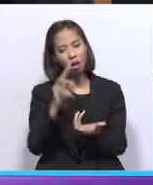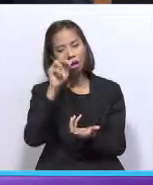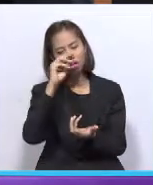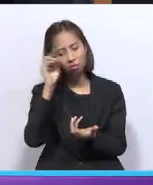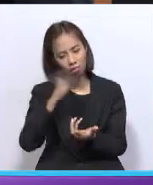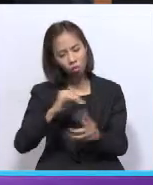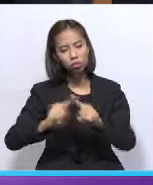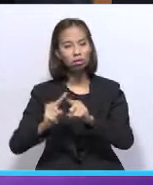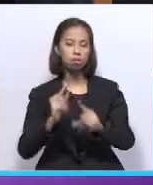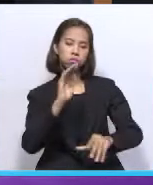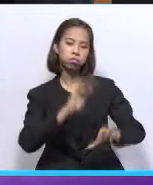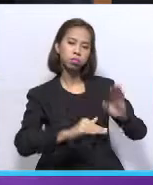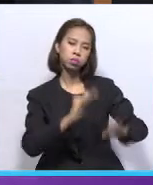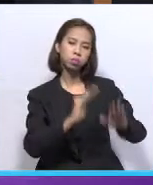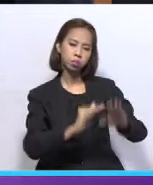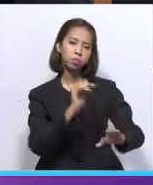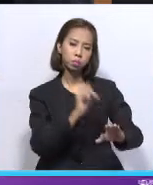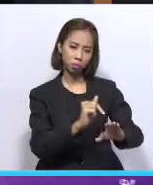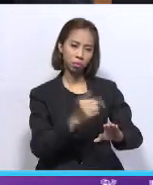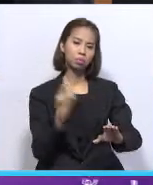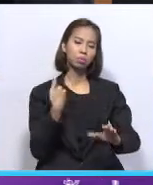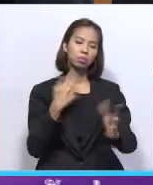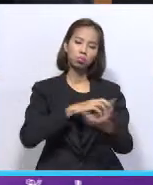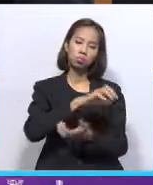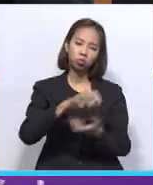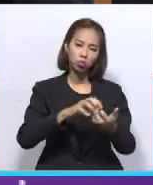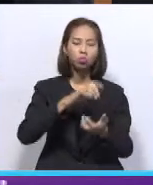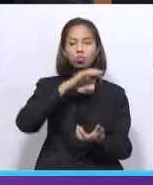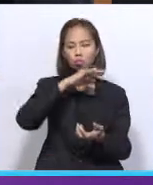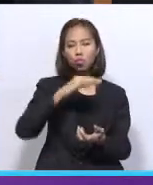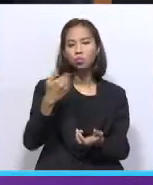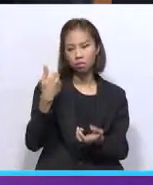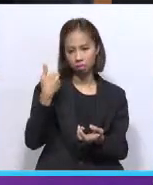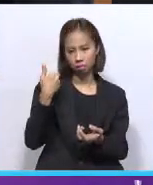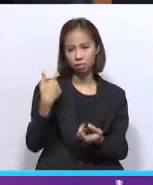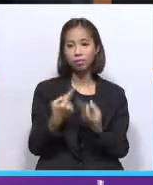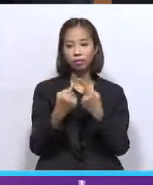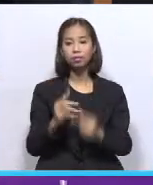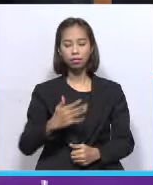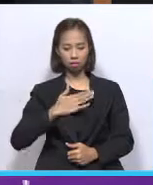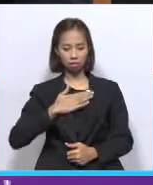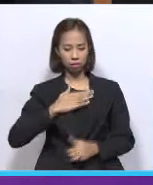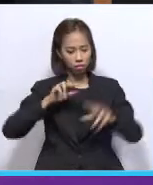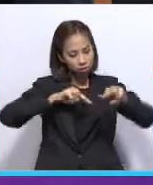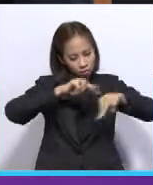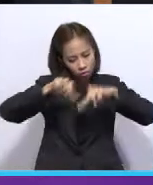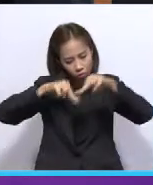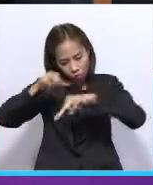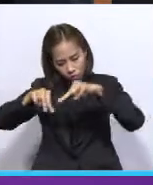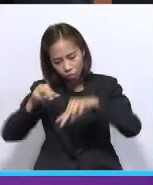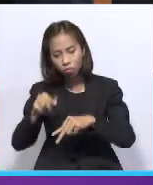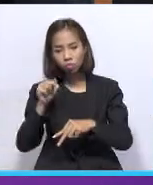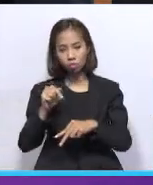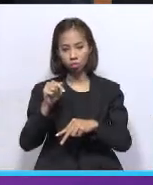ฟางอะไรต่างๆใช่ไหมก็อาจจะมีปนเปื้อนออกมาในปริมาณที่ค่อนข้างสูงแต่ผมก็จากการตรวจสอบติดตามตลอดในล